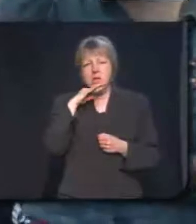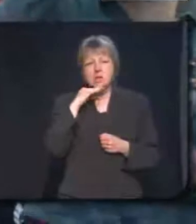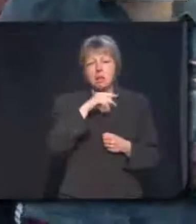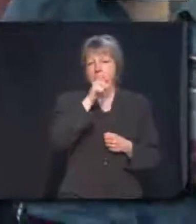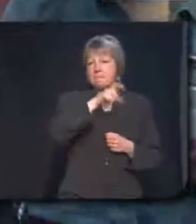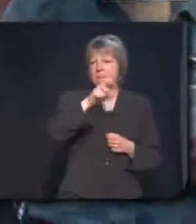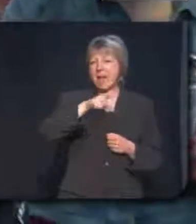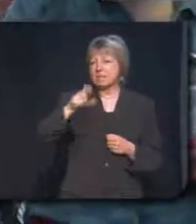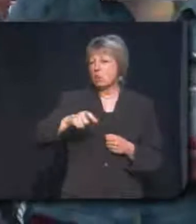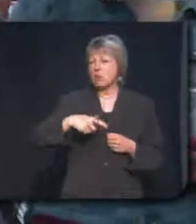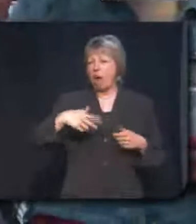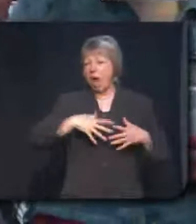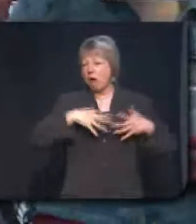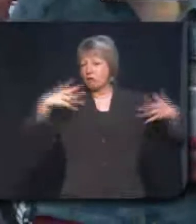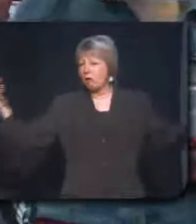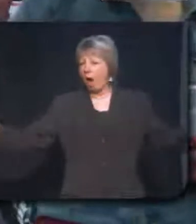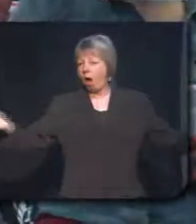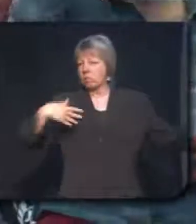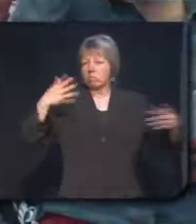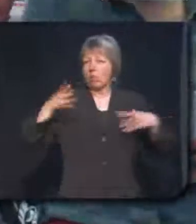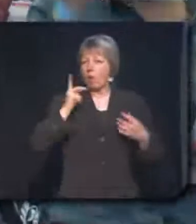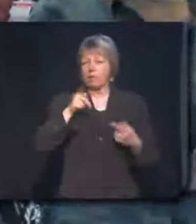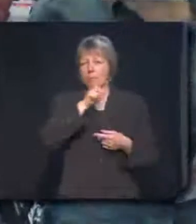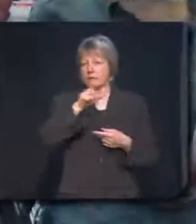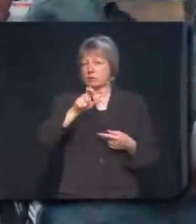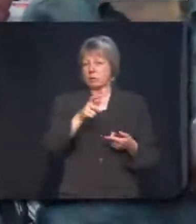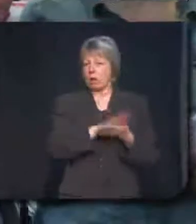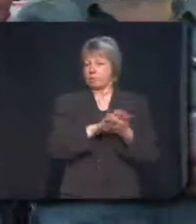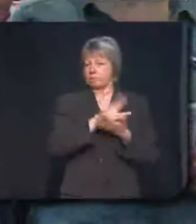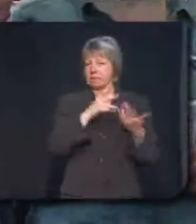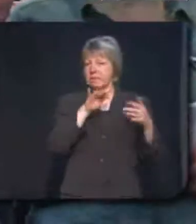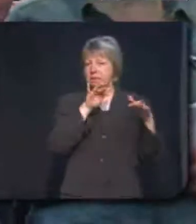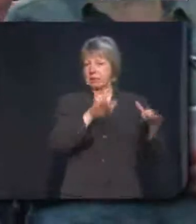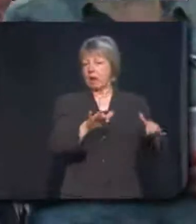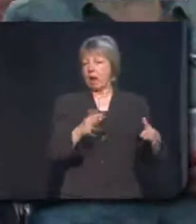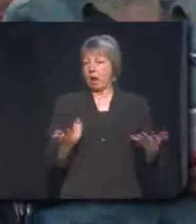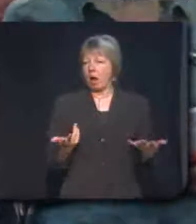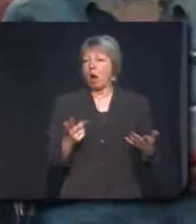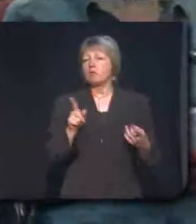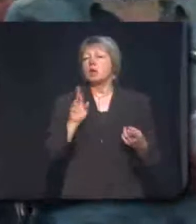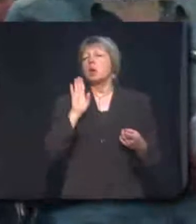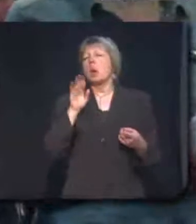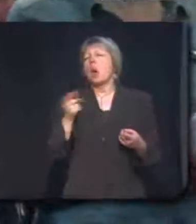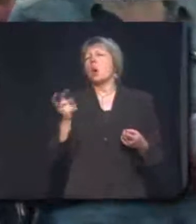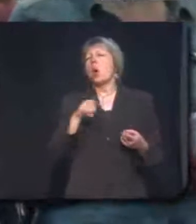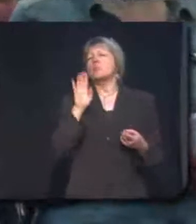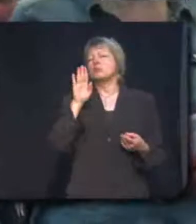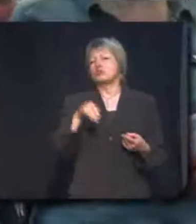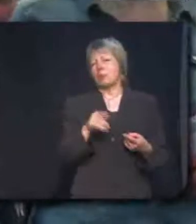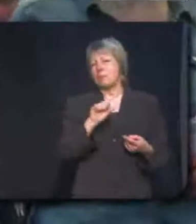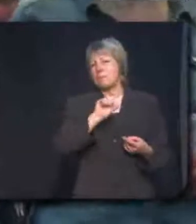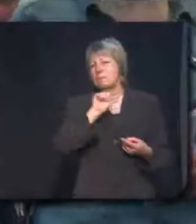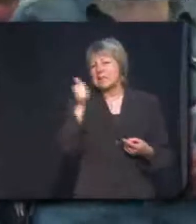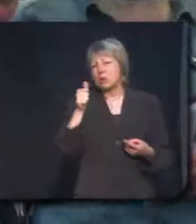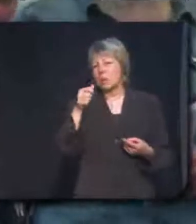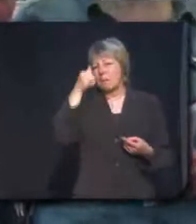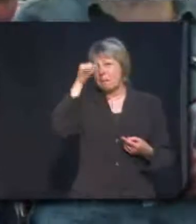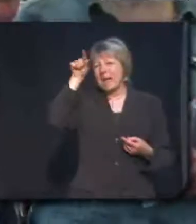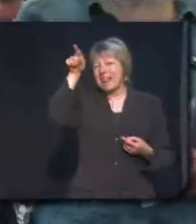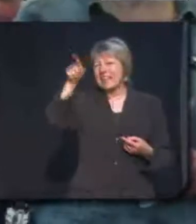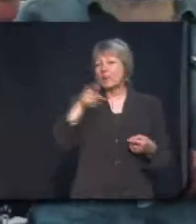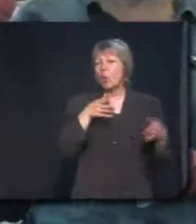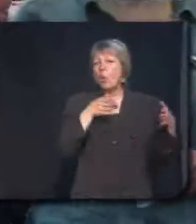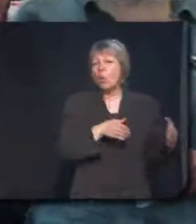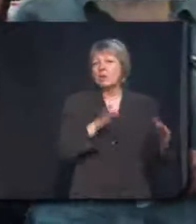das Personal dafür hat und sich darauf zu verlassen dass das ist Personal schon irgendwo am Herd kommen wird gerade in Berlin wo man von unten Abstimmung gar nichts